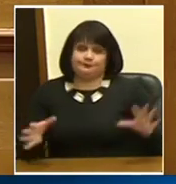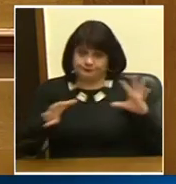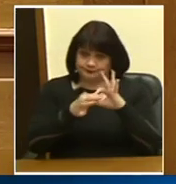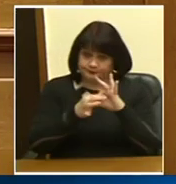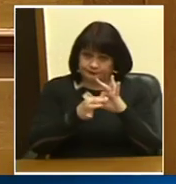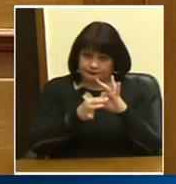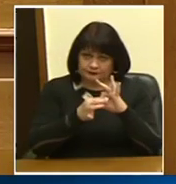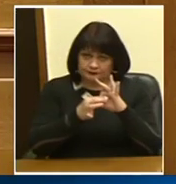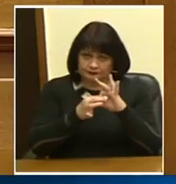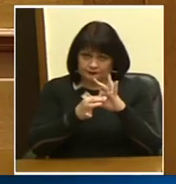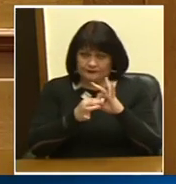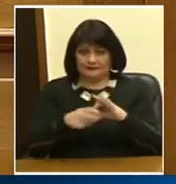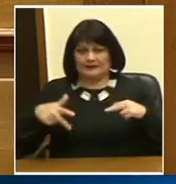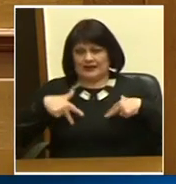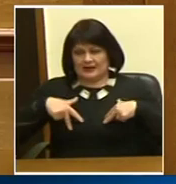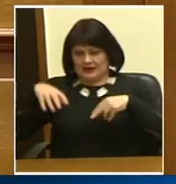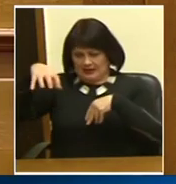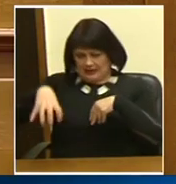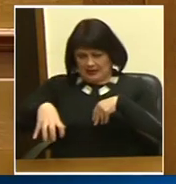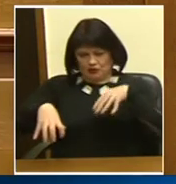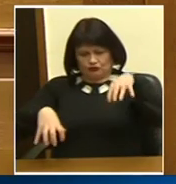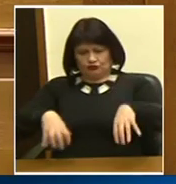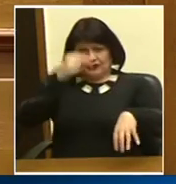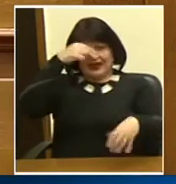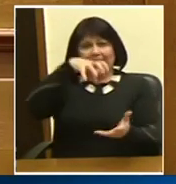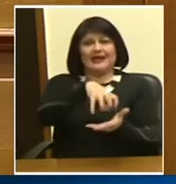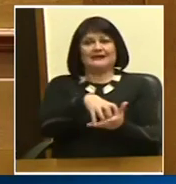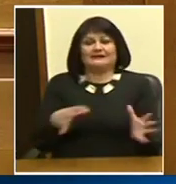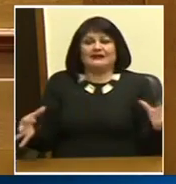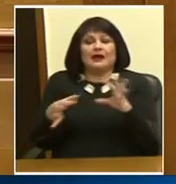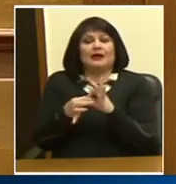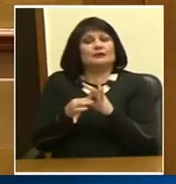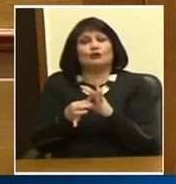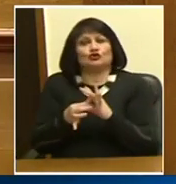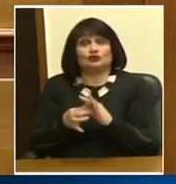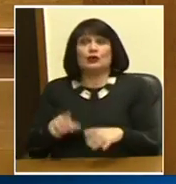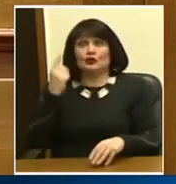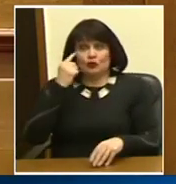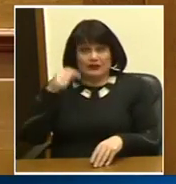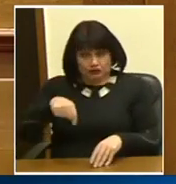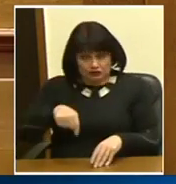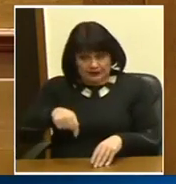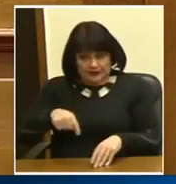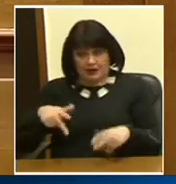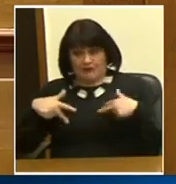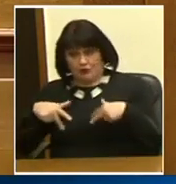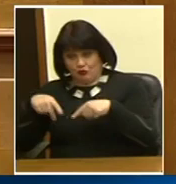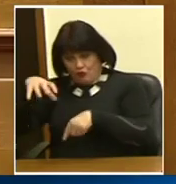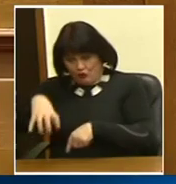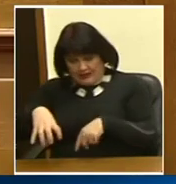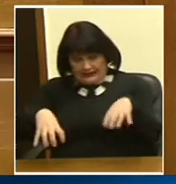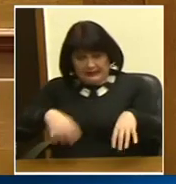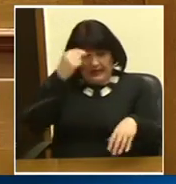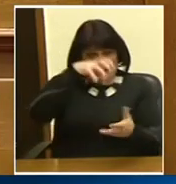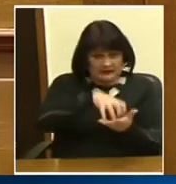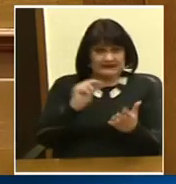κράτους και εκκλησίας. Νομίζω ότι σήμερα η πολιτεία, η εκκλησία, το